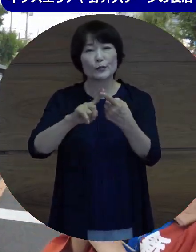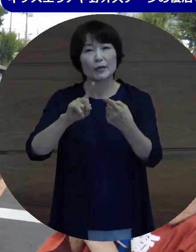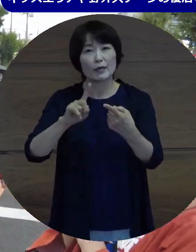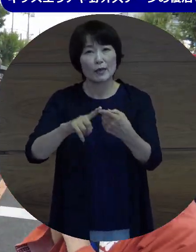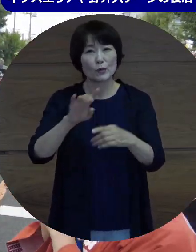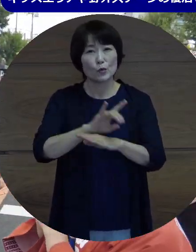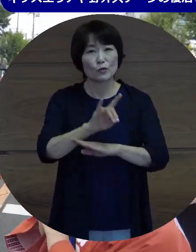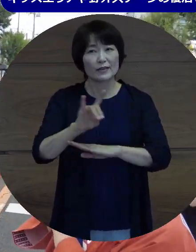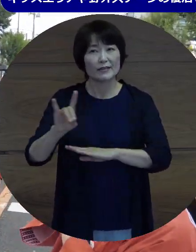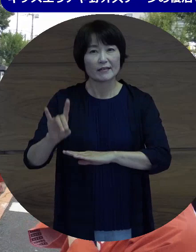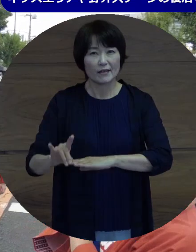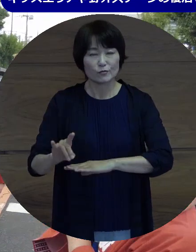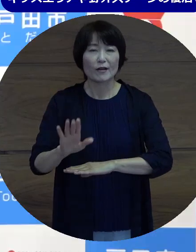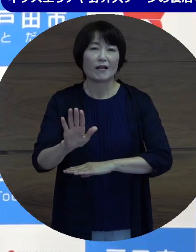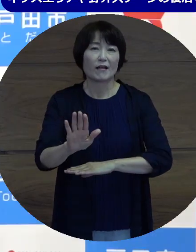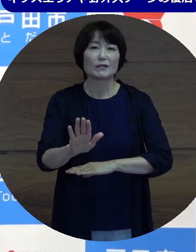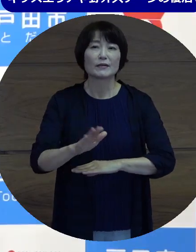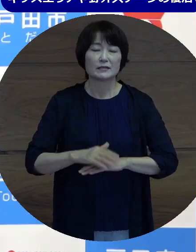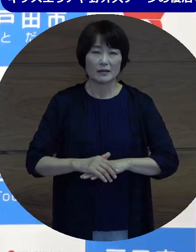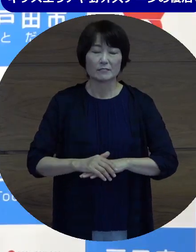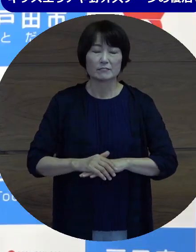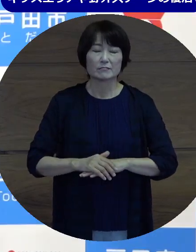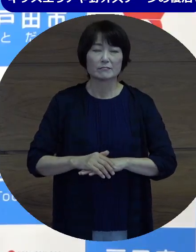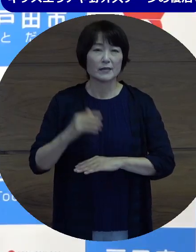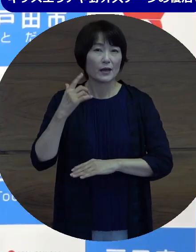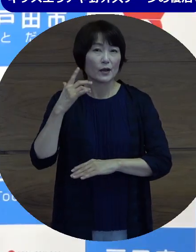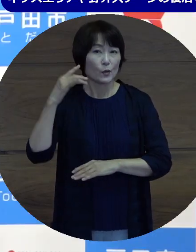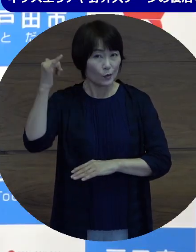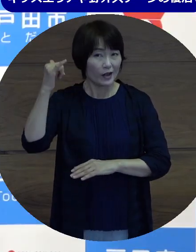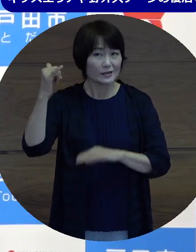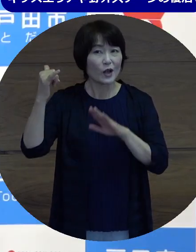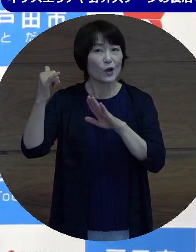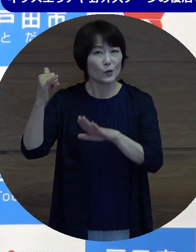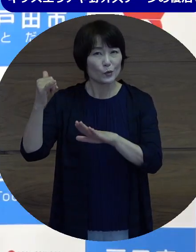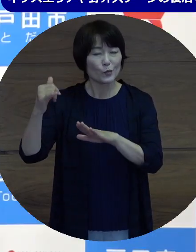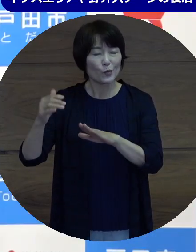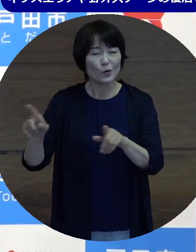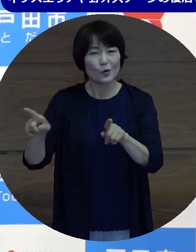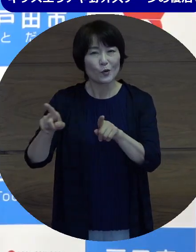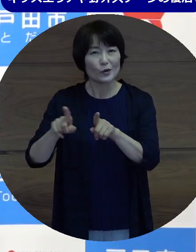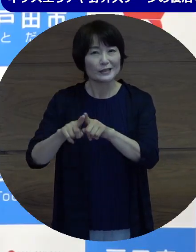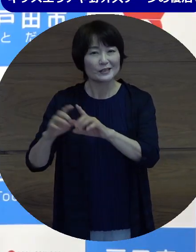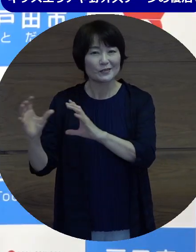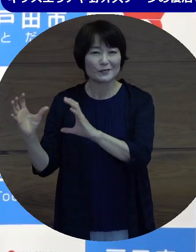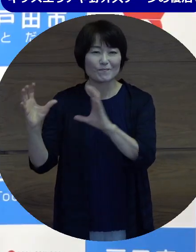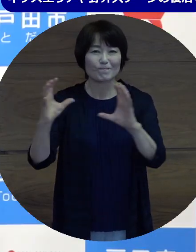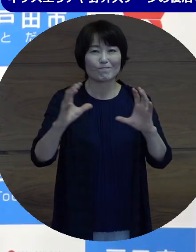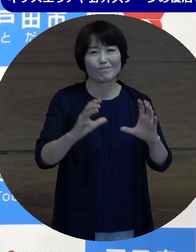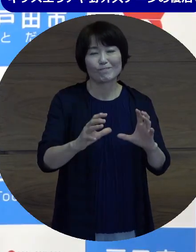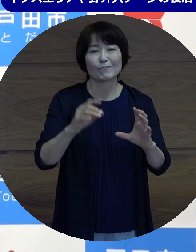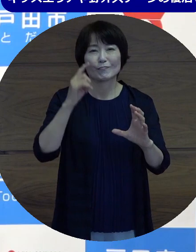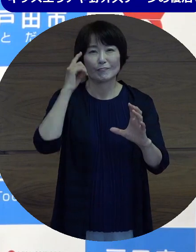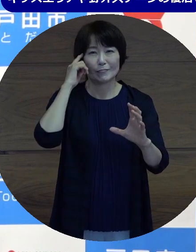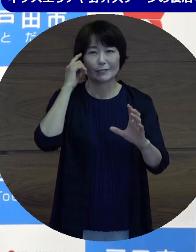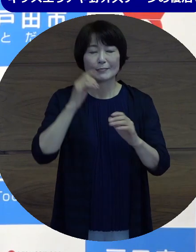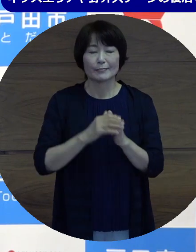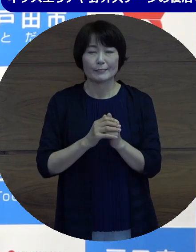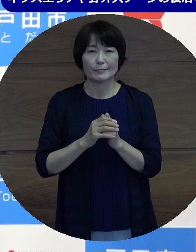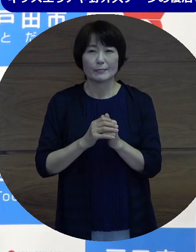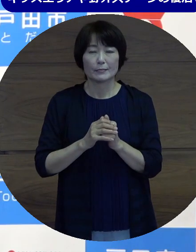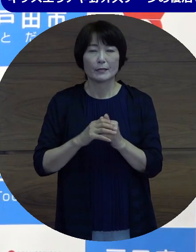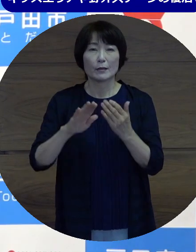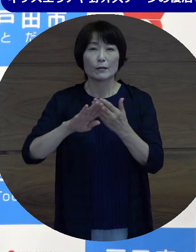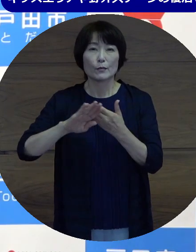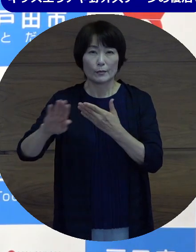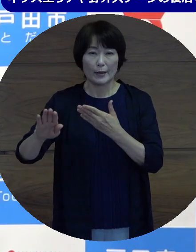画が多数ありました。多くの親子連れに楽しんでいただけたのではないかなと思っております。また他にも